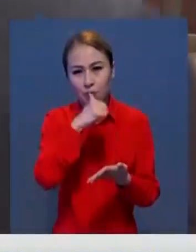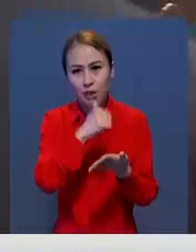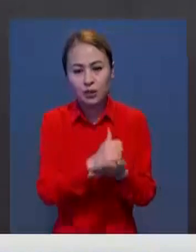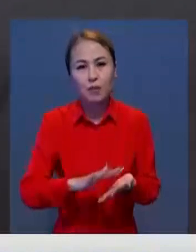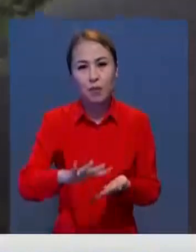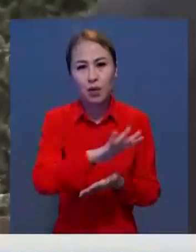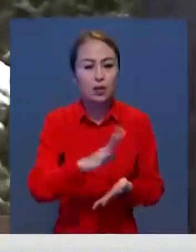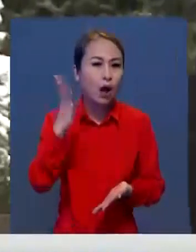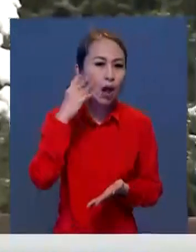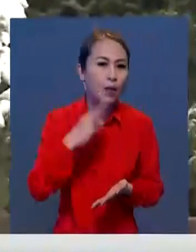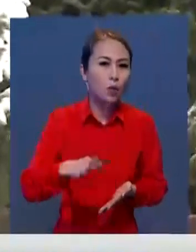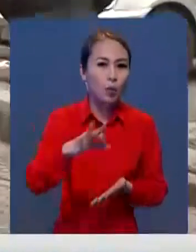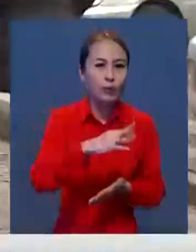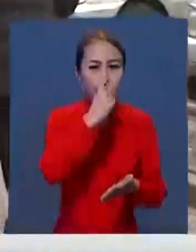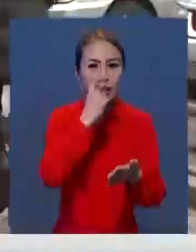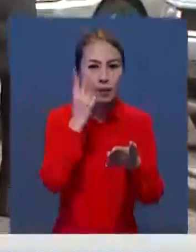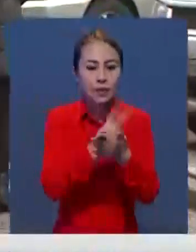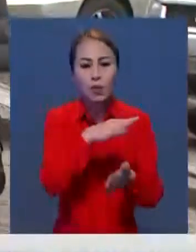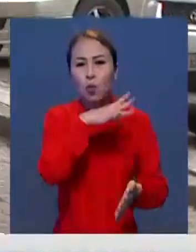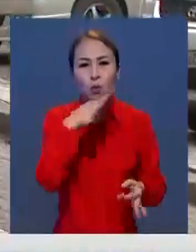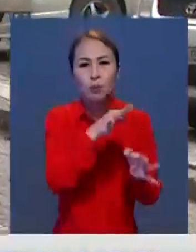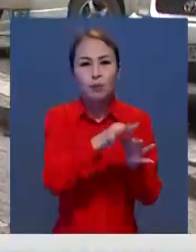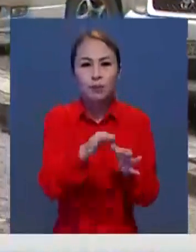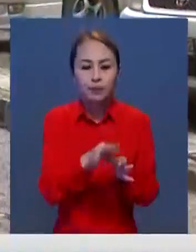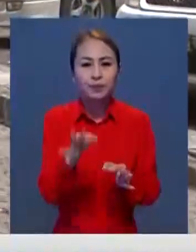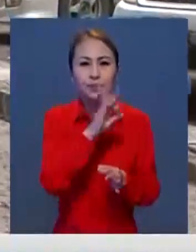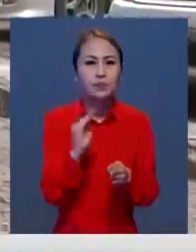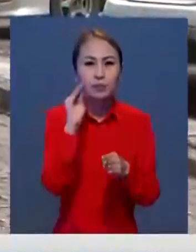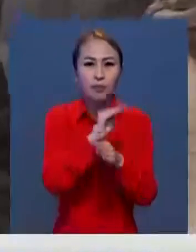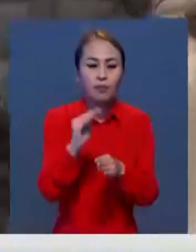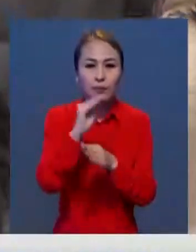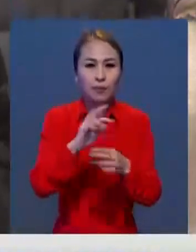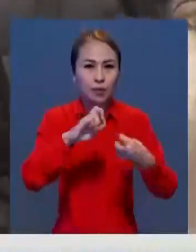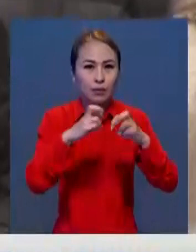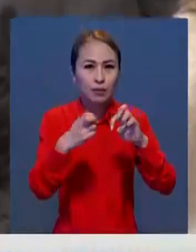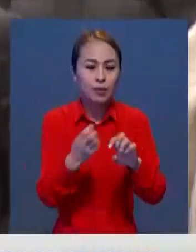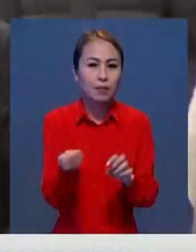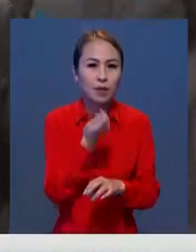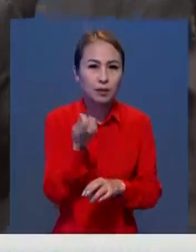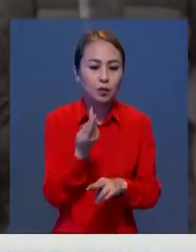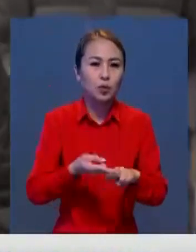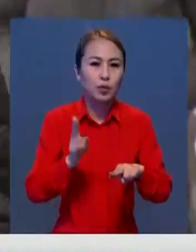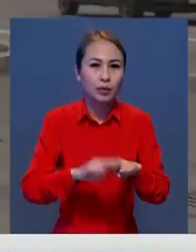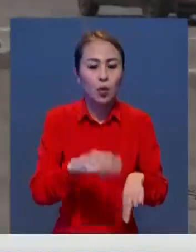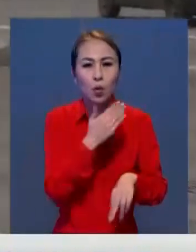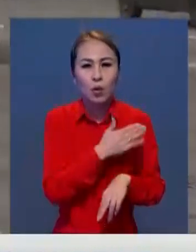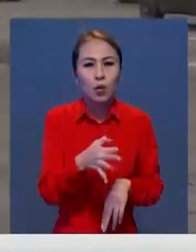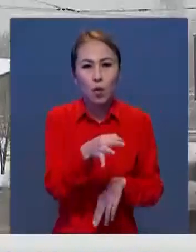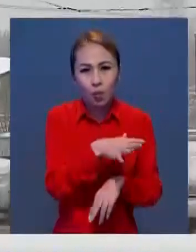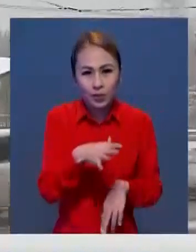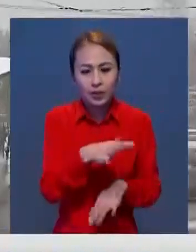маңында Алматы облысына қарасты елді мекендер көп. Сәйкесінше қордаланып қалған түйткілдер аз емес екенін айтты. Сондықтан облыс